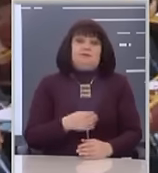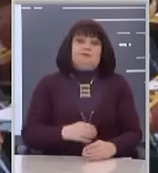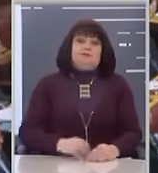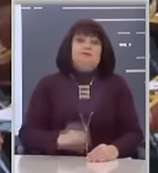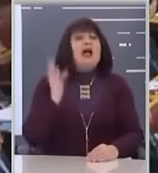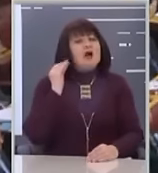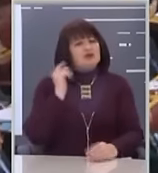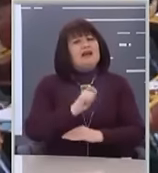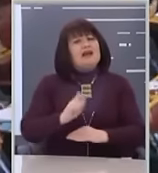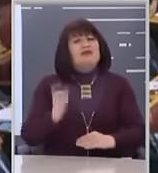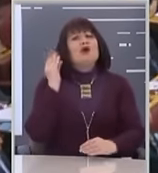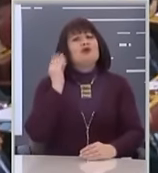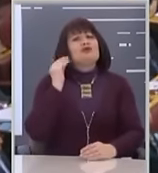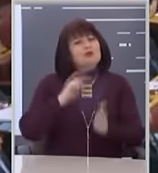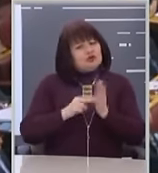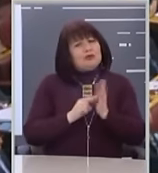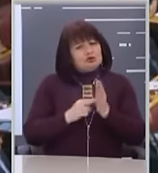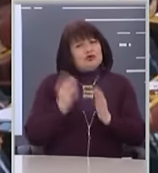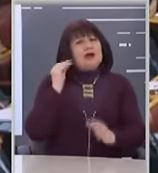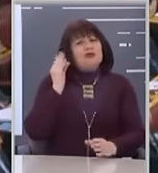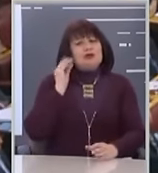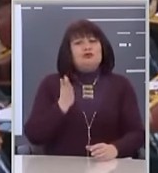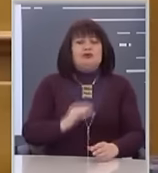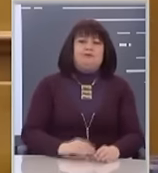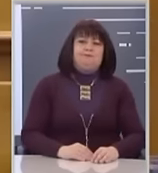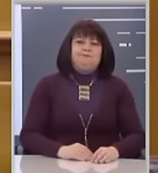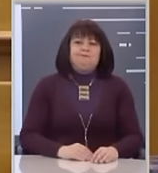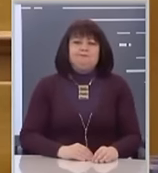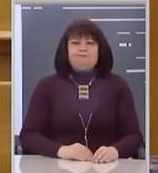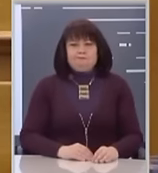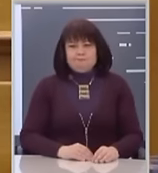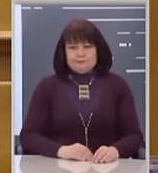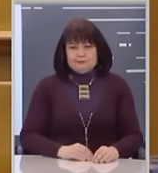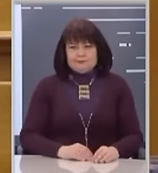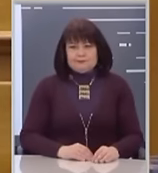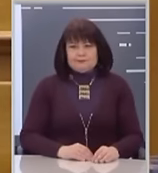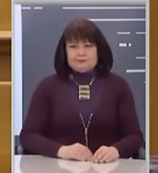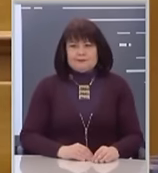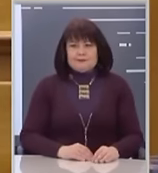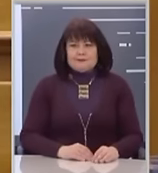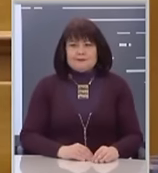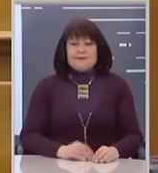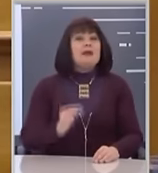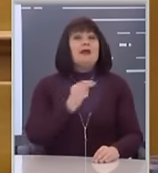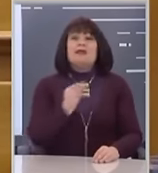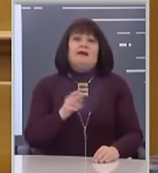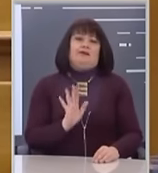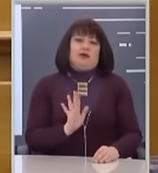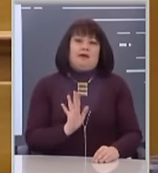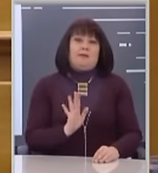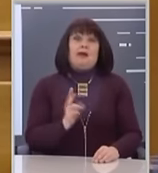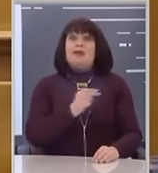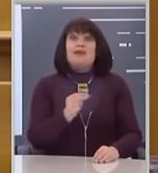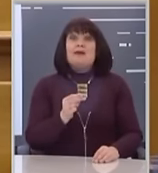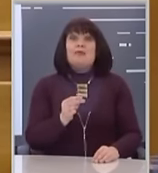άκουσα από το γραφείο μου, σας άκουσα με προσοχή. Σας άκουσα με προσοχή, αλλά δεν είναι εκεί το θέμα. Το θέμα είναι